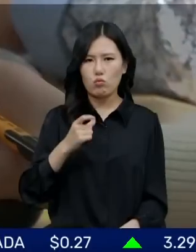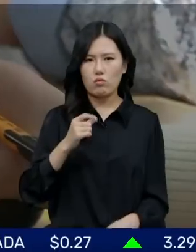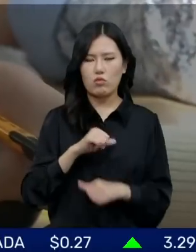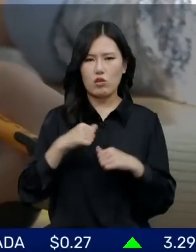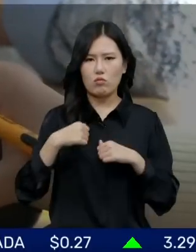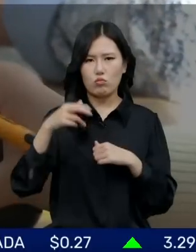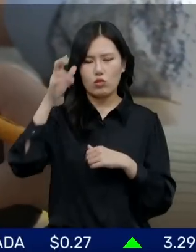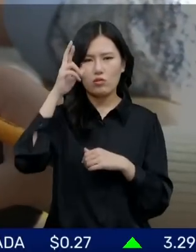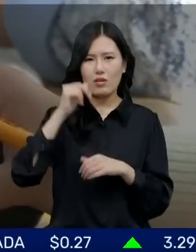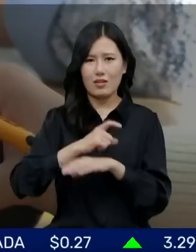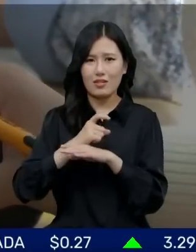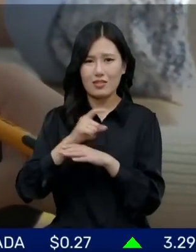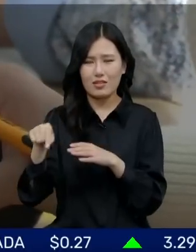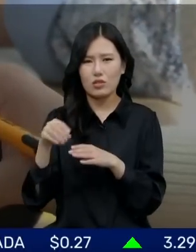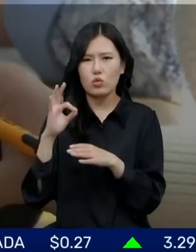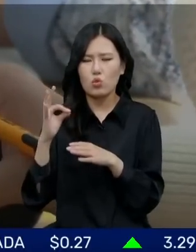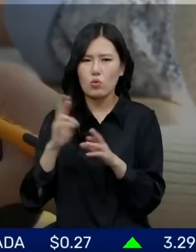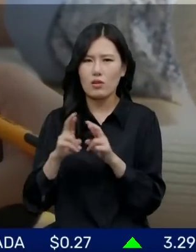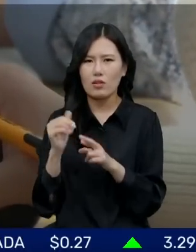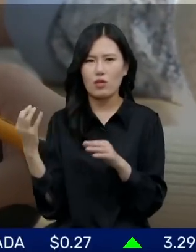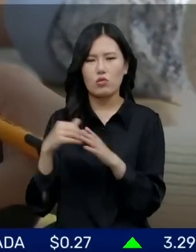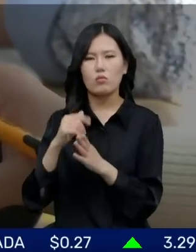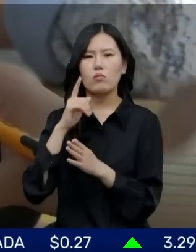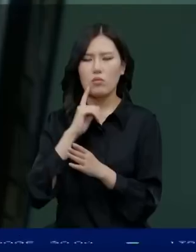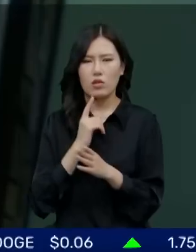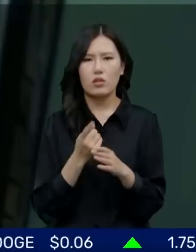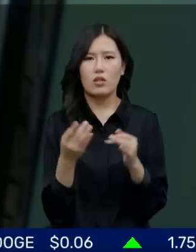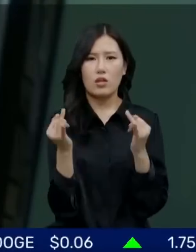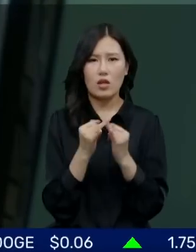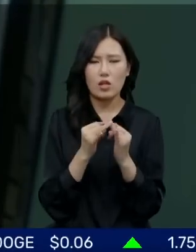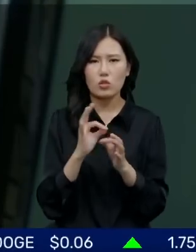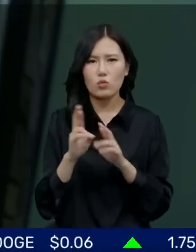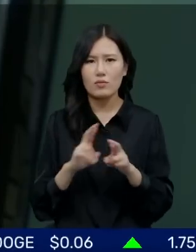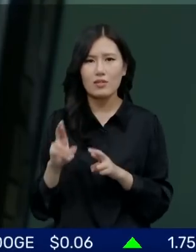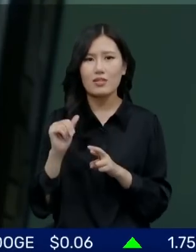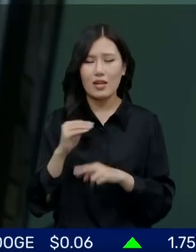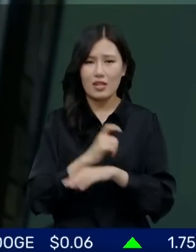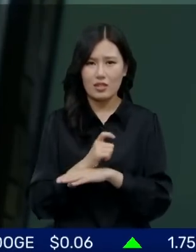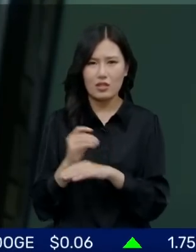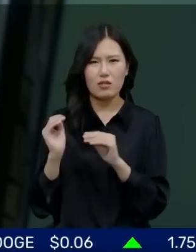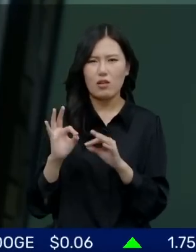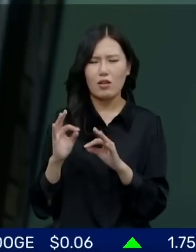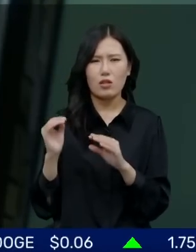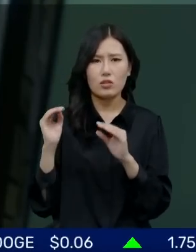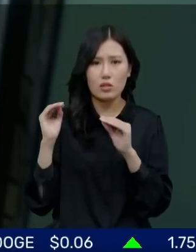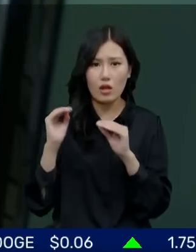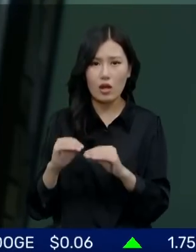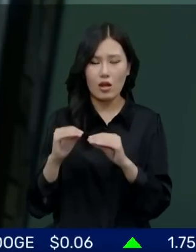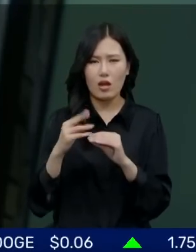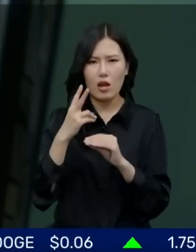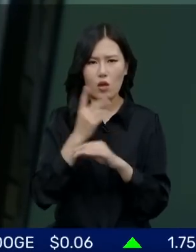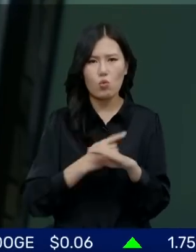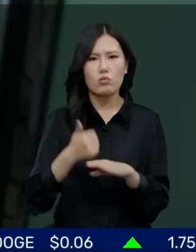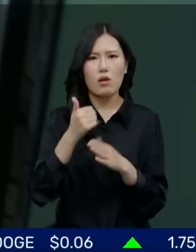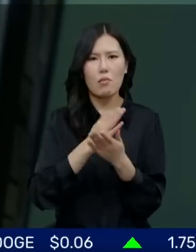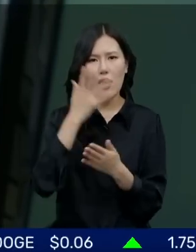судлаачид үзэж байна. За мөн цахим орчин дахь мэдээллийн боловсралтын талаарх агуулгыг суур боловсралтын системд тусгаж өгснөөр олон сайн үр дүн гарсан олон улсын